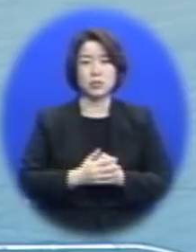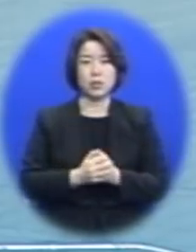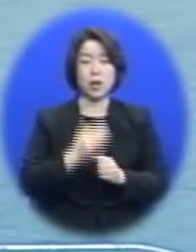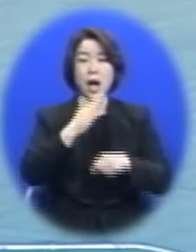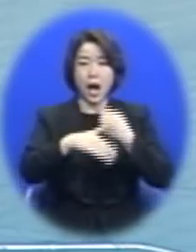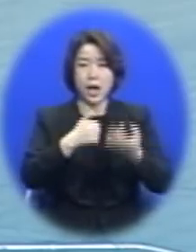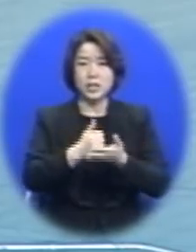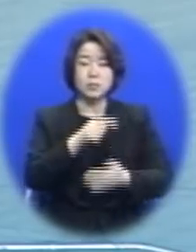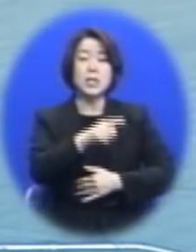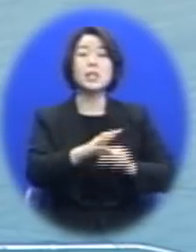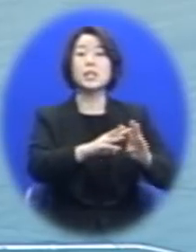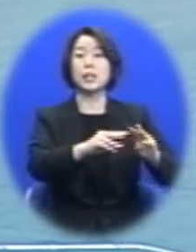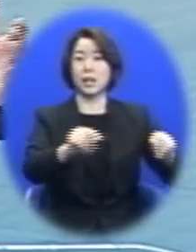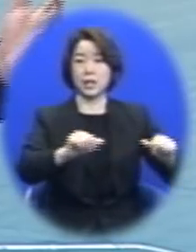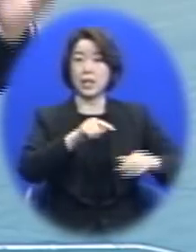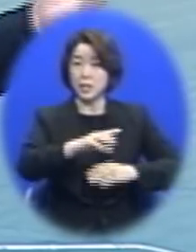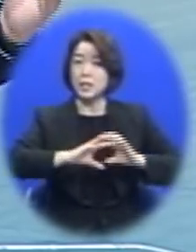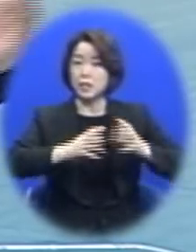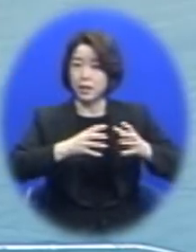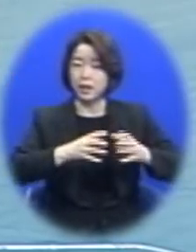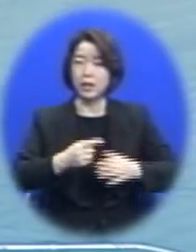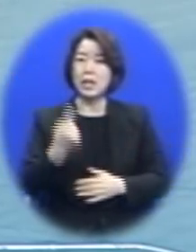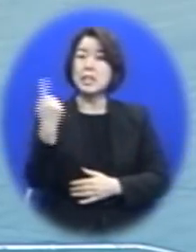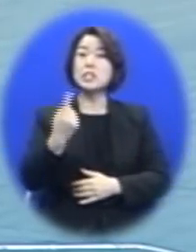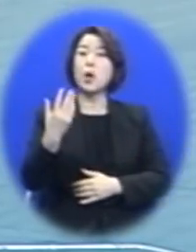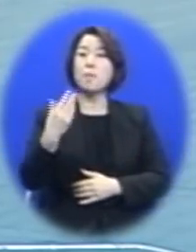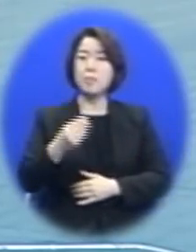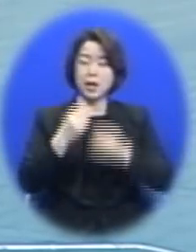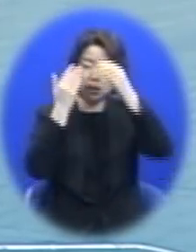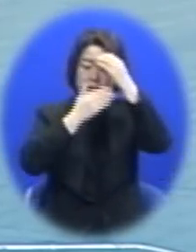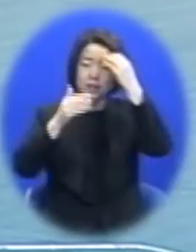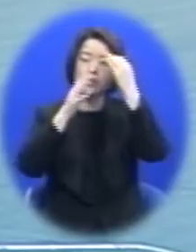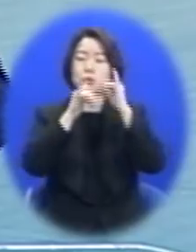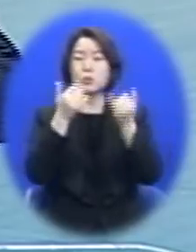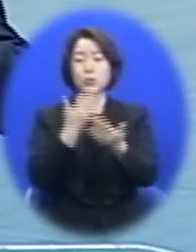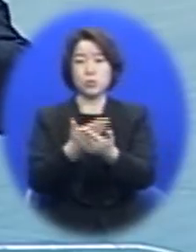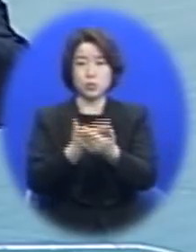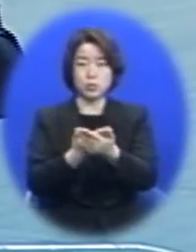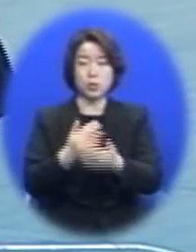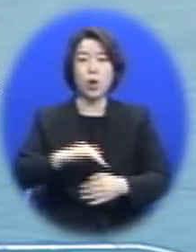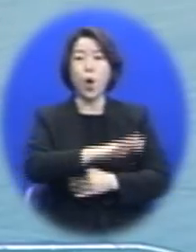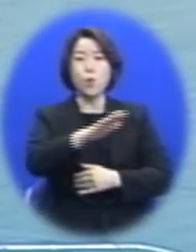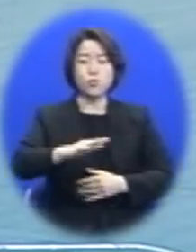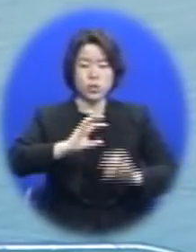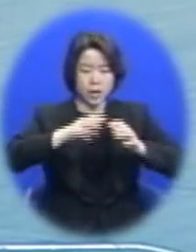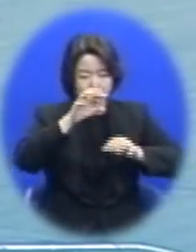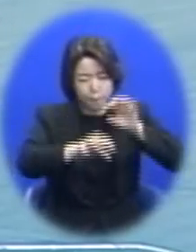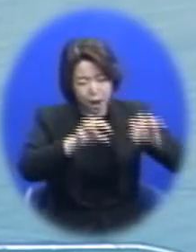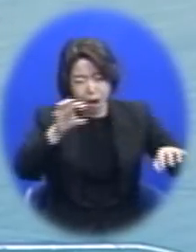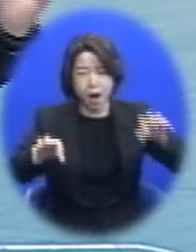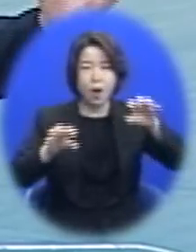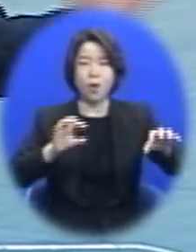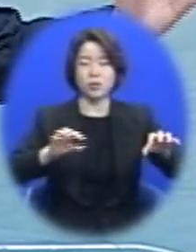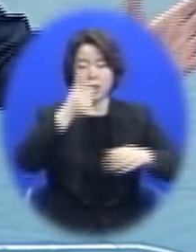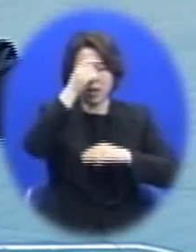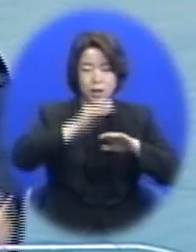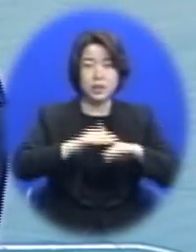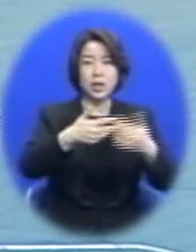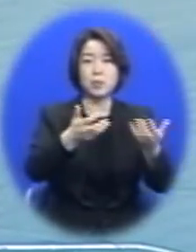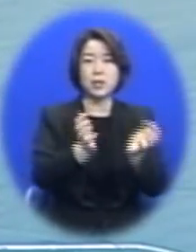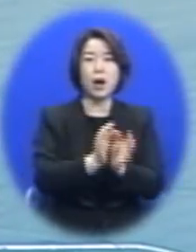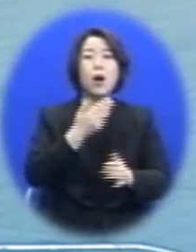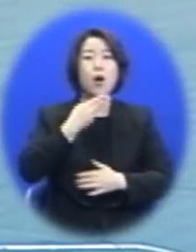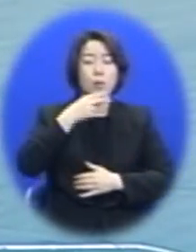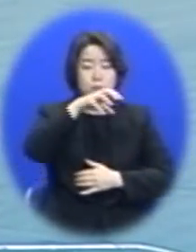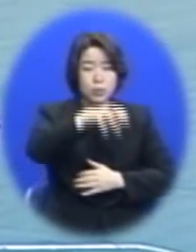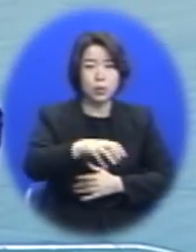하나님 이 땅의 이 나라의 첫 난 성도를 주소서 하나님이 우리나라 방방곡곡의 예배당 없는 교회는 어깨